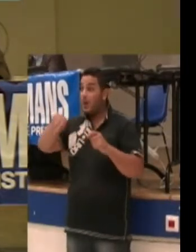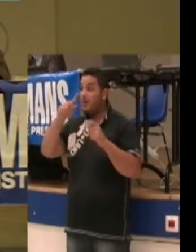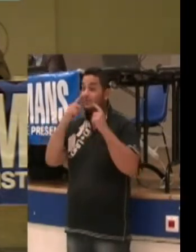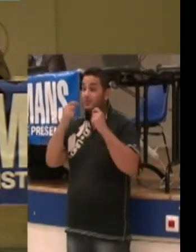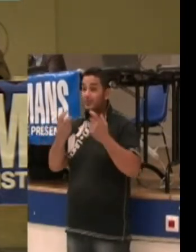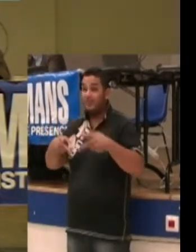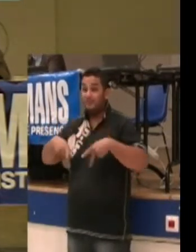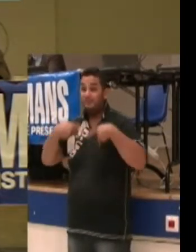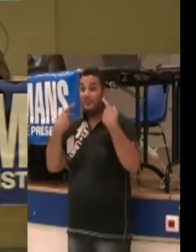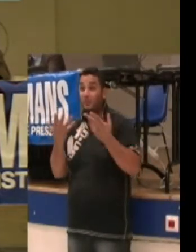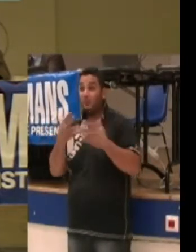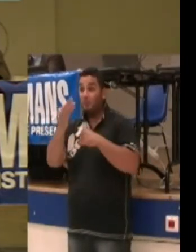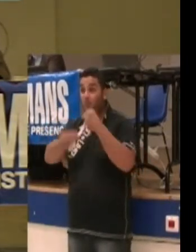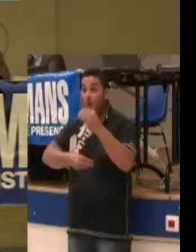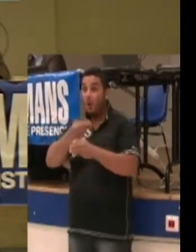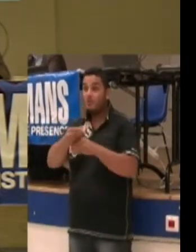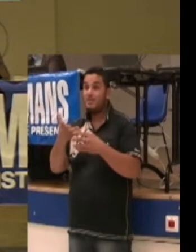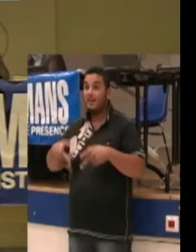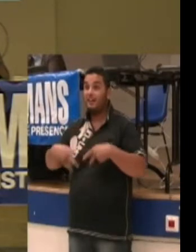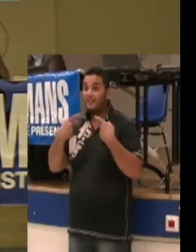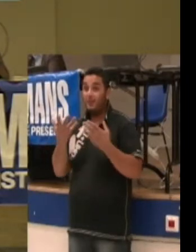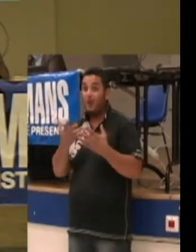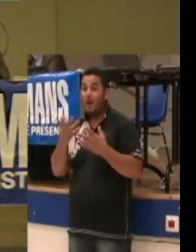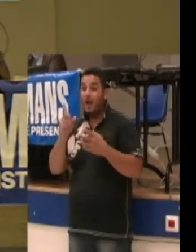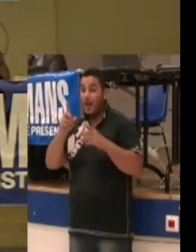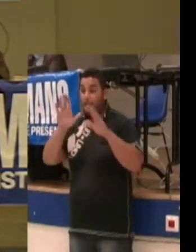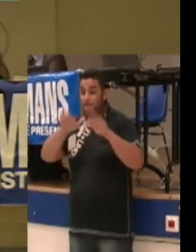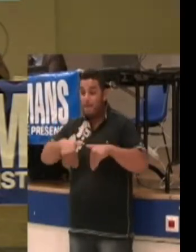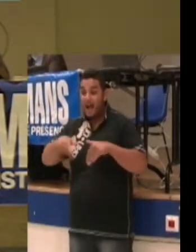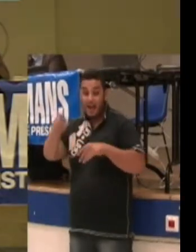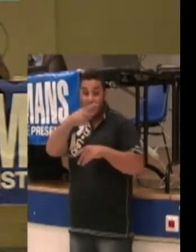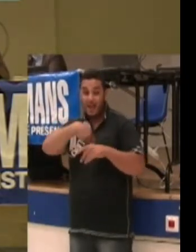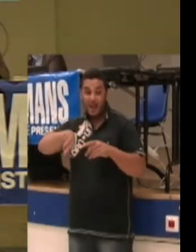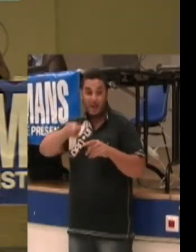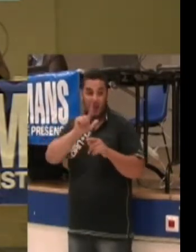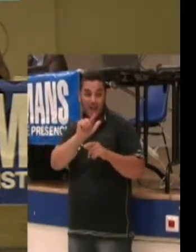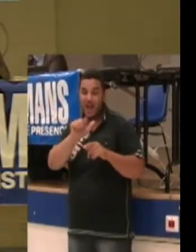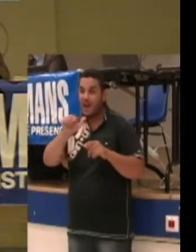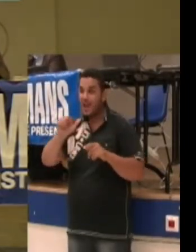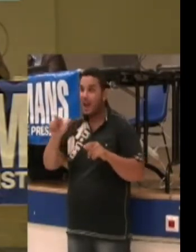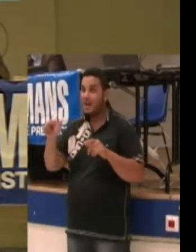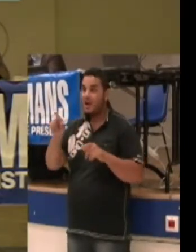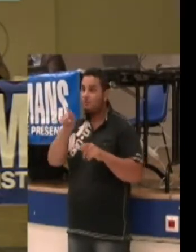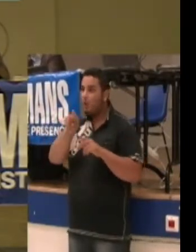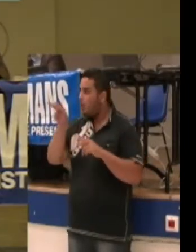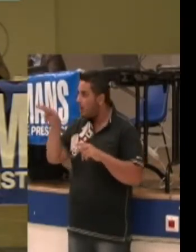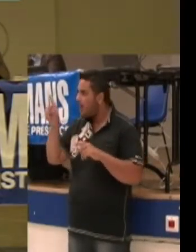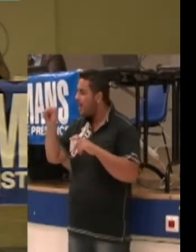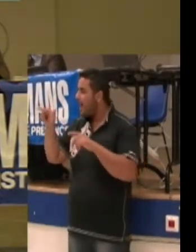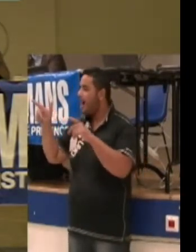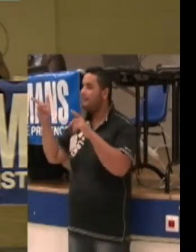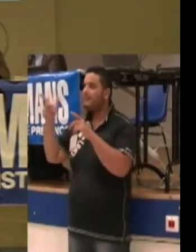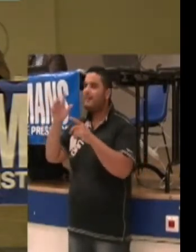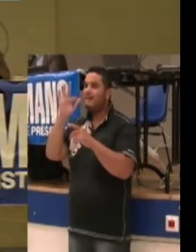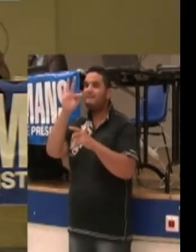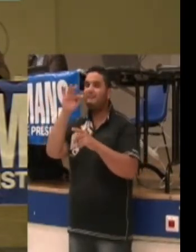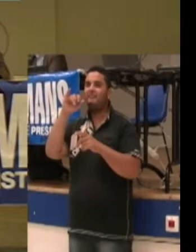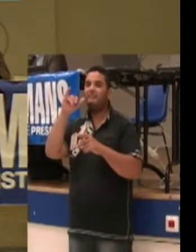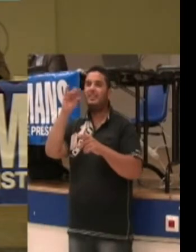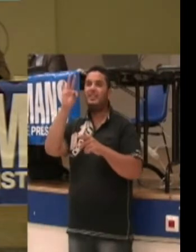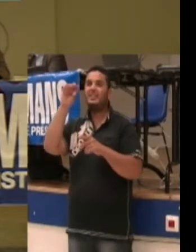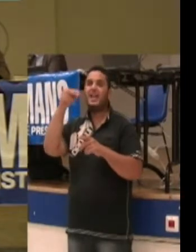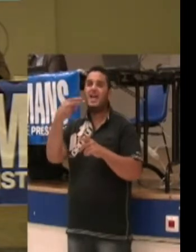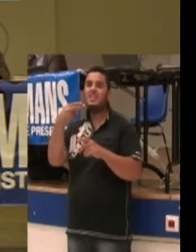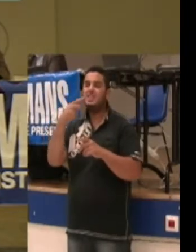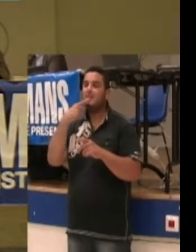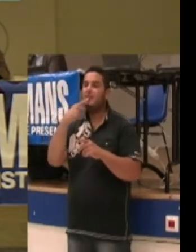vivons dans une société où le mal, il nous entoure. Là où tu sors, là où tu lèves les yeux, là où tu regardes, tu vois le mal. Allah subhanahu wa ta'ala te dit